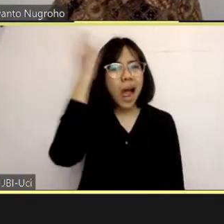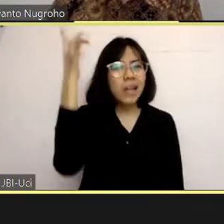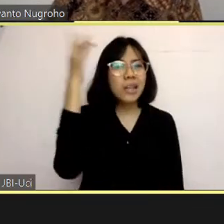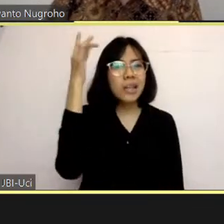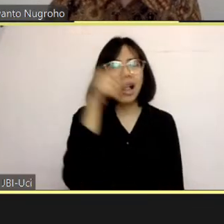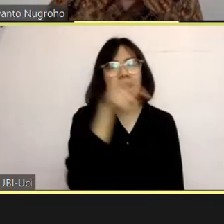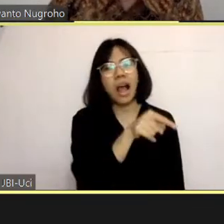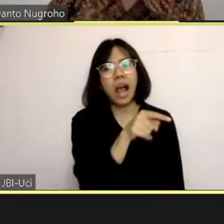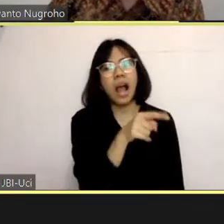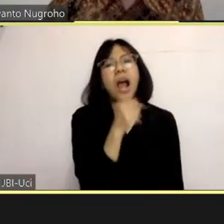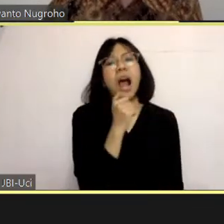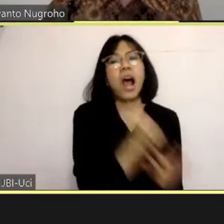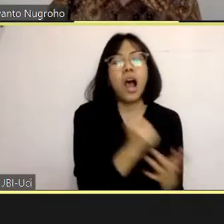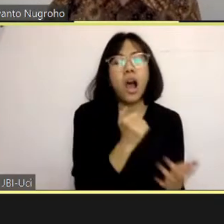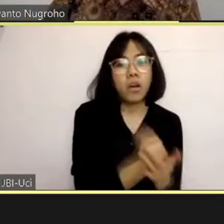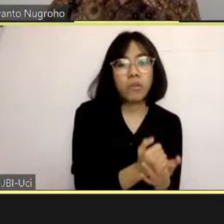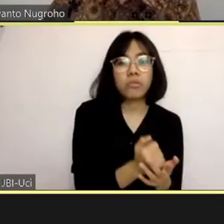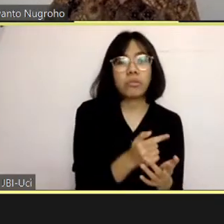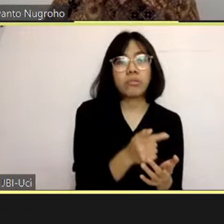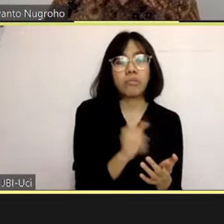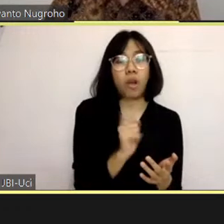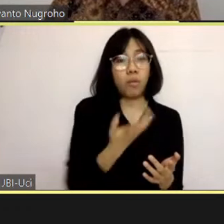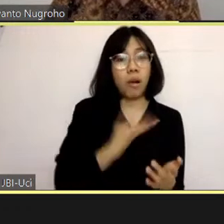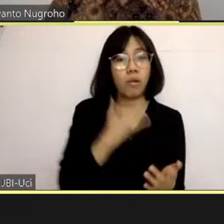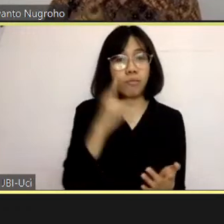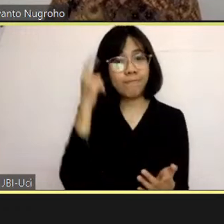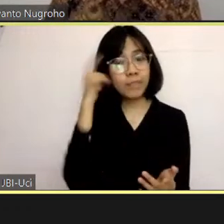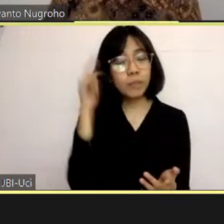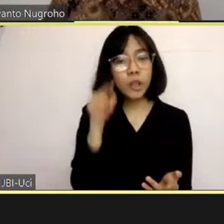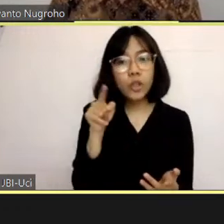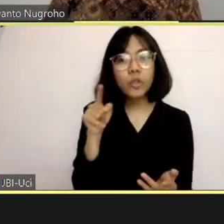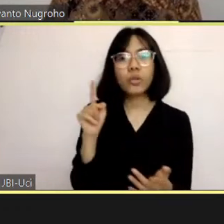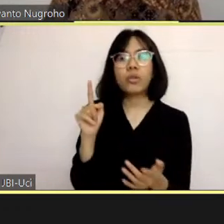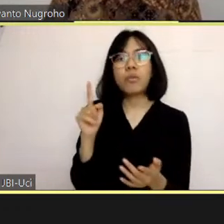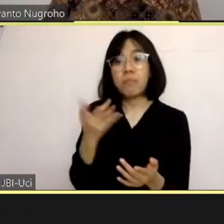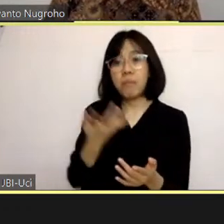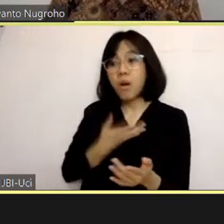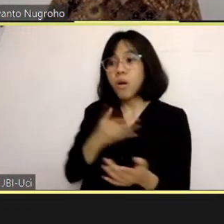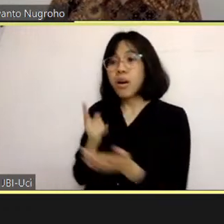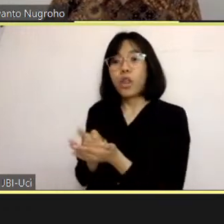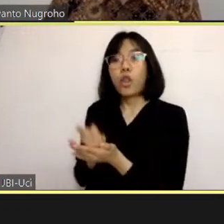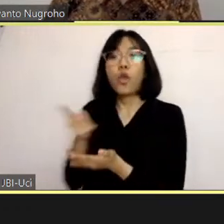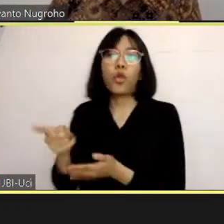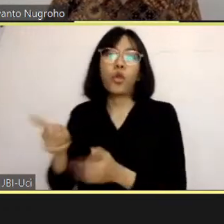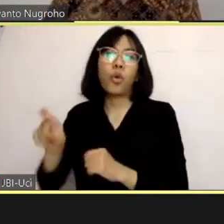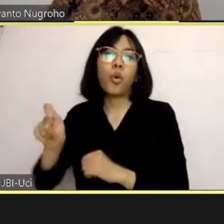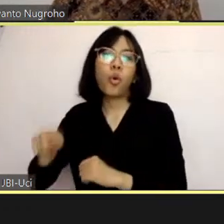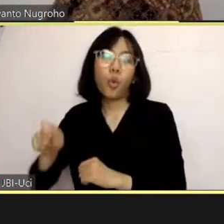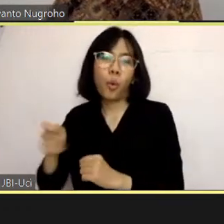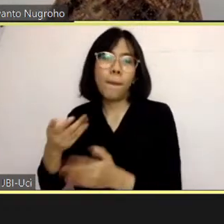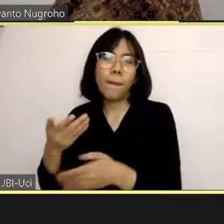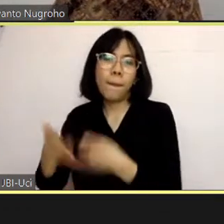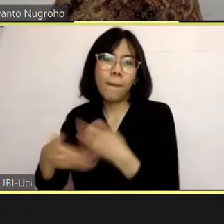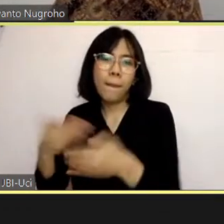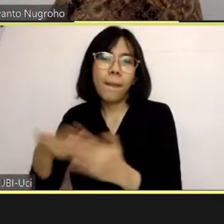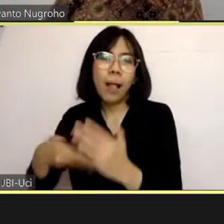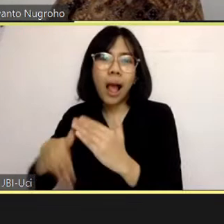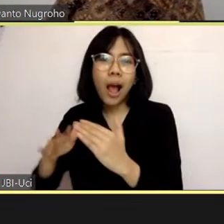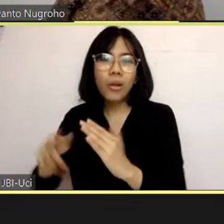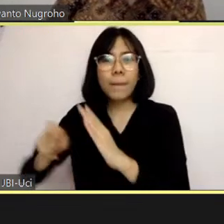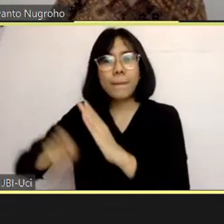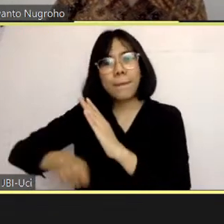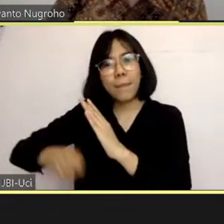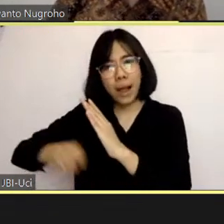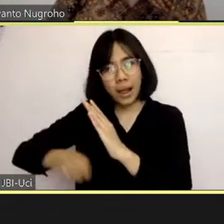di pengadilan melalui due process of law. Nah, silakan saja kalau memang akhirnya dibubarkan